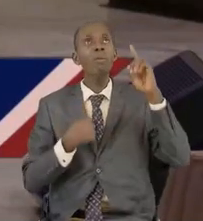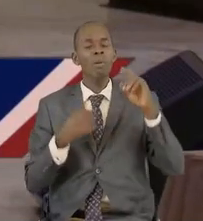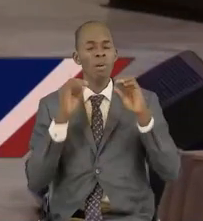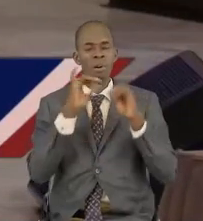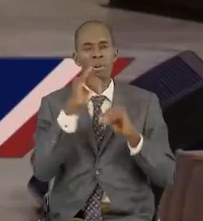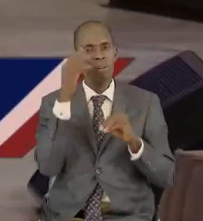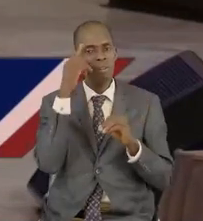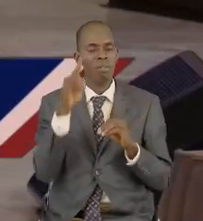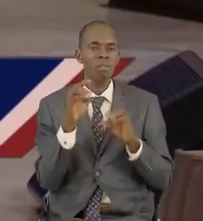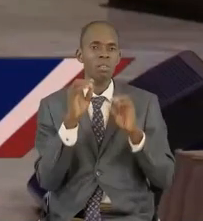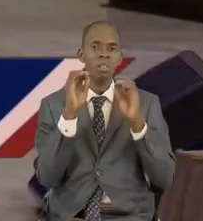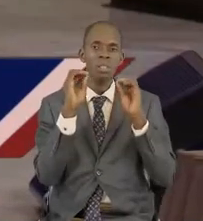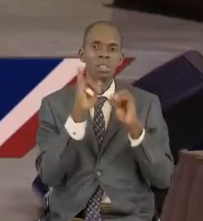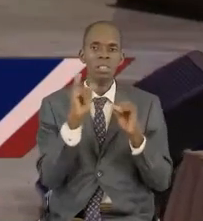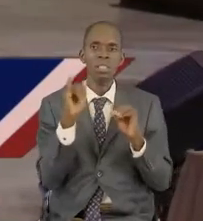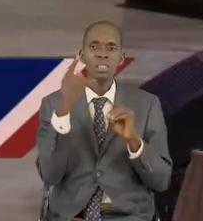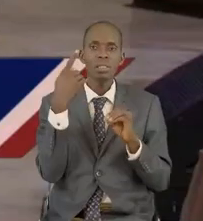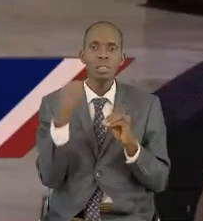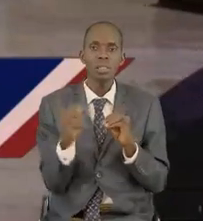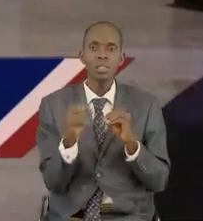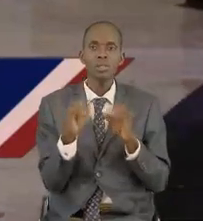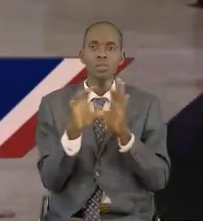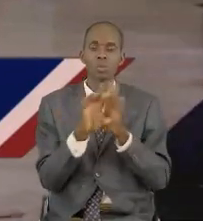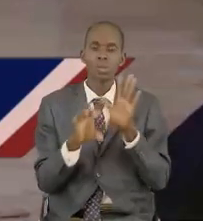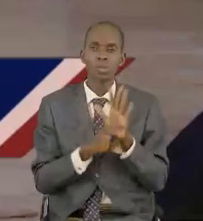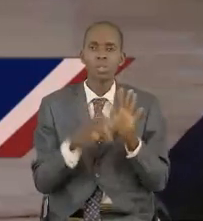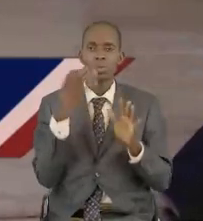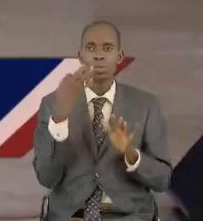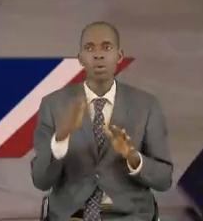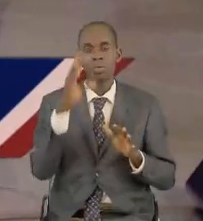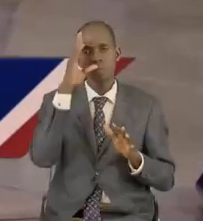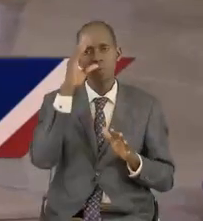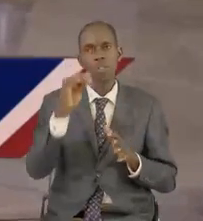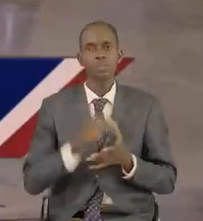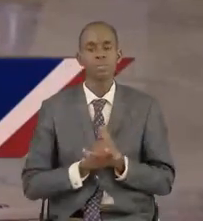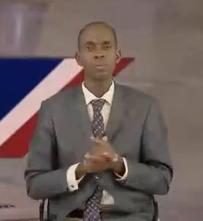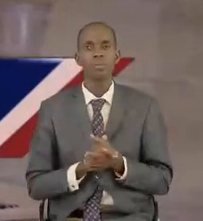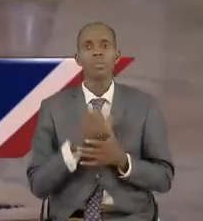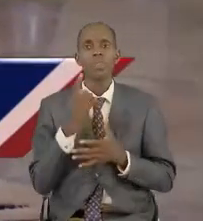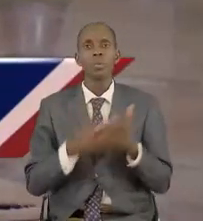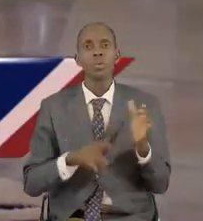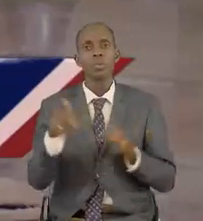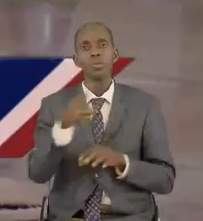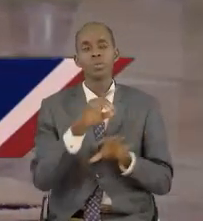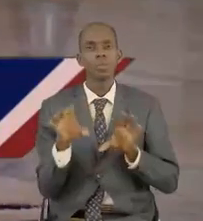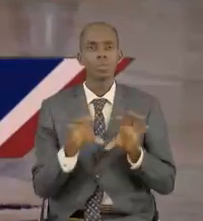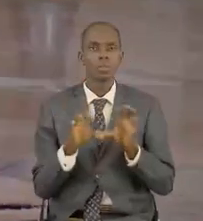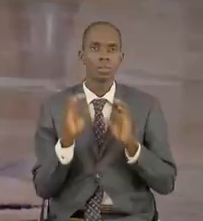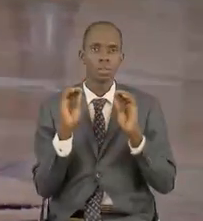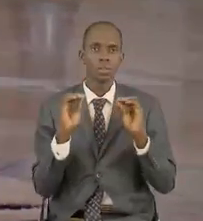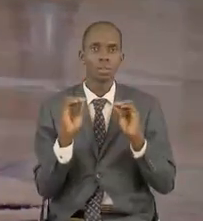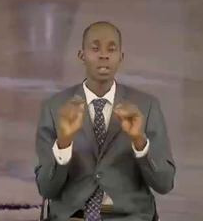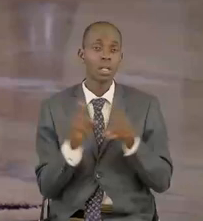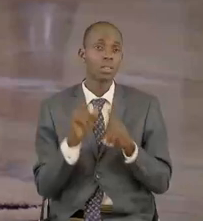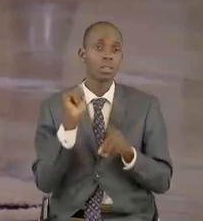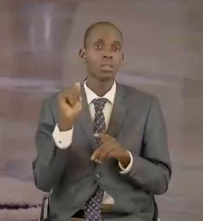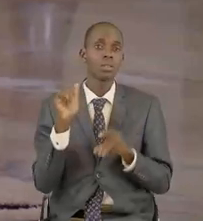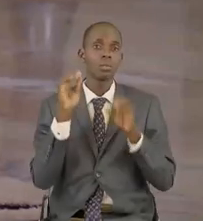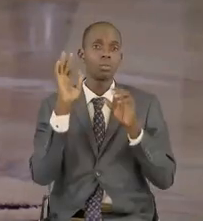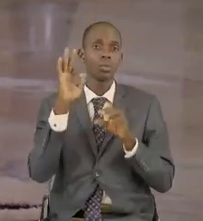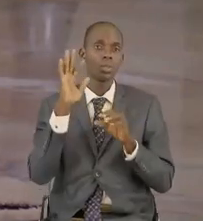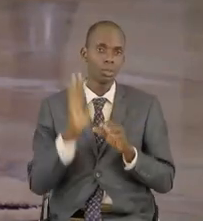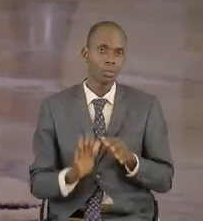c'est un vin qui est le monore en donnant des préceptes qui sont des commandements d'hommes qu'est-ce que vous enseignants en tant